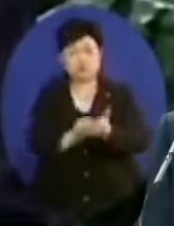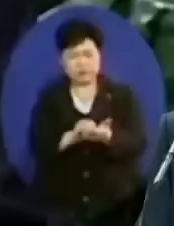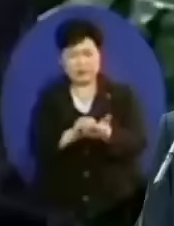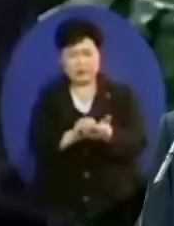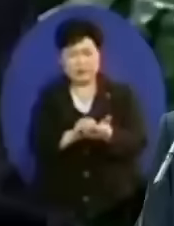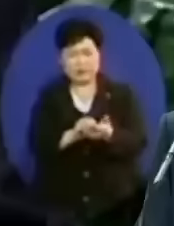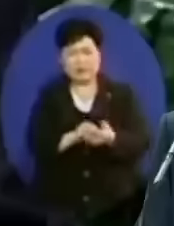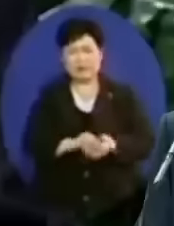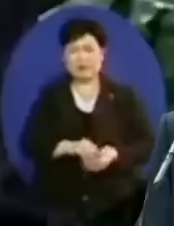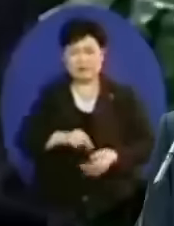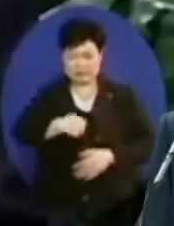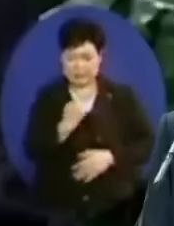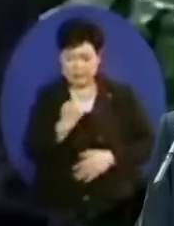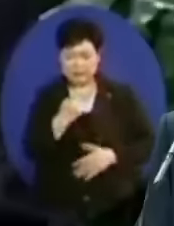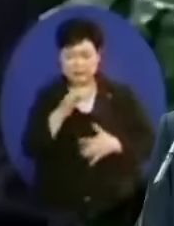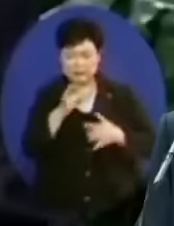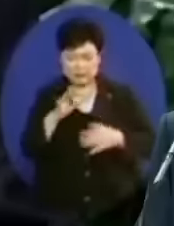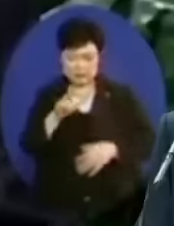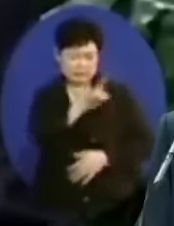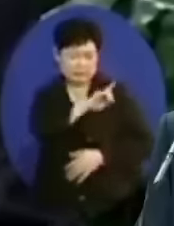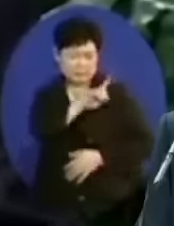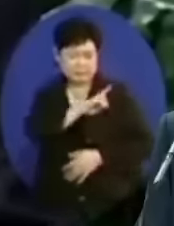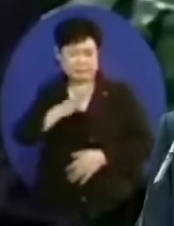그것은 자기의 우상화를